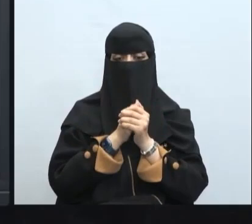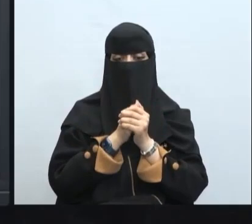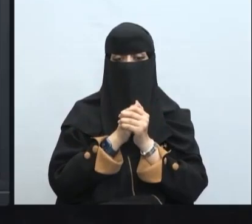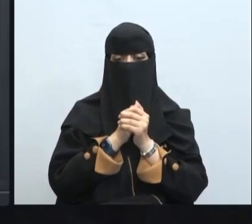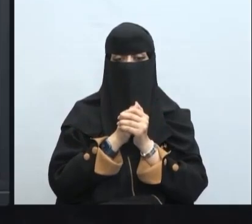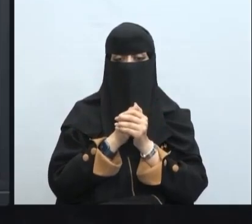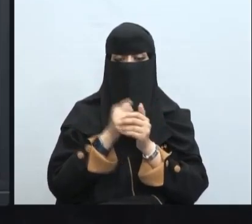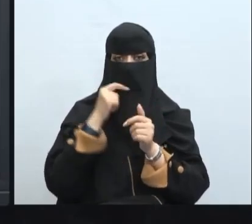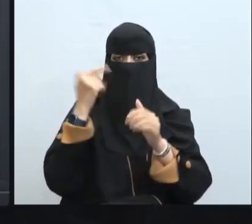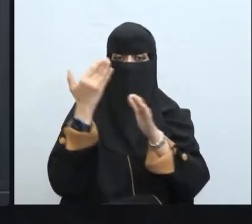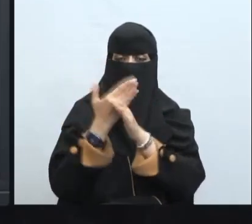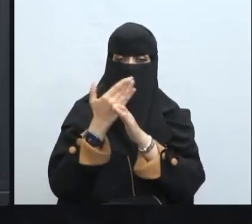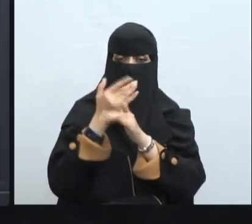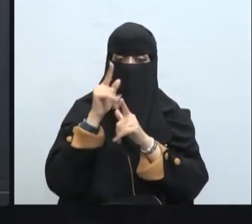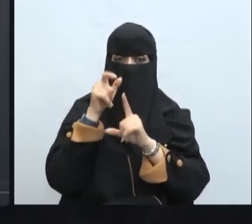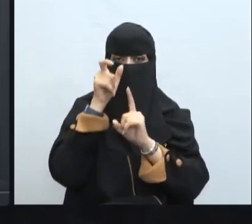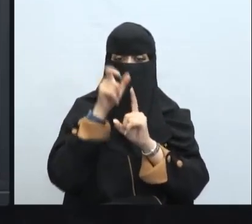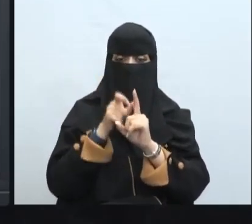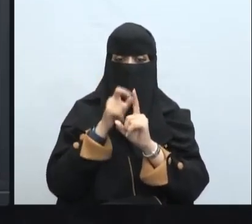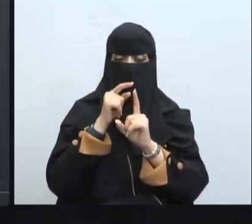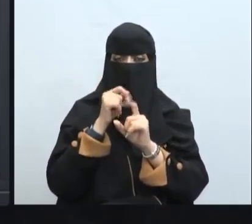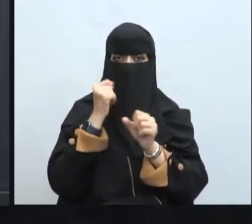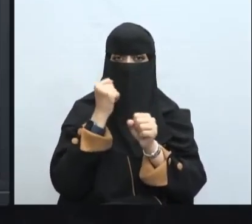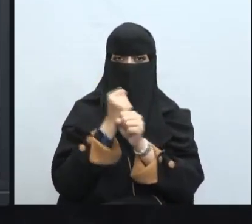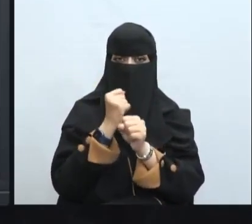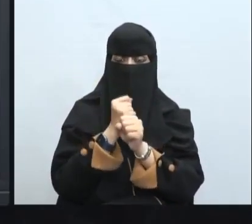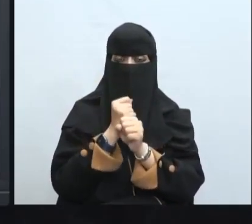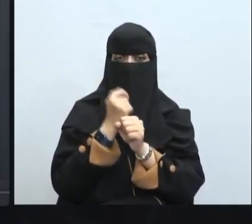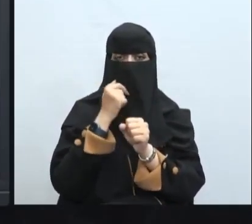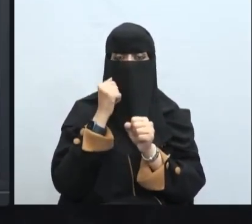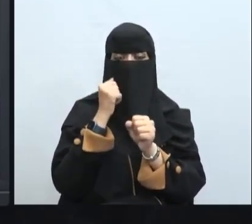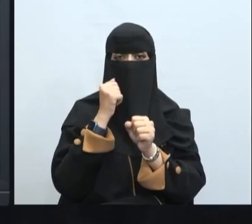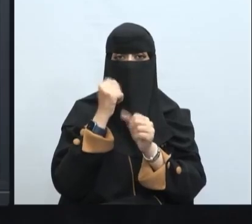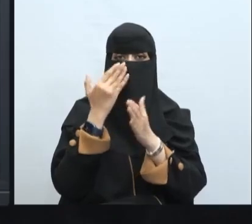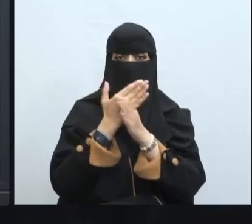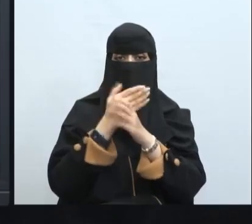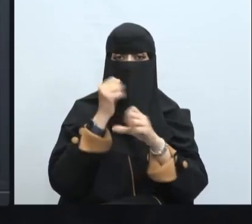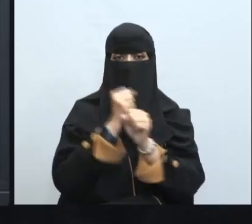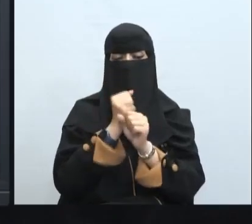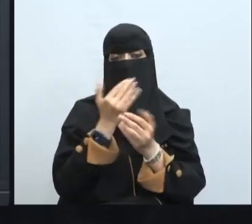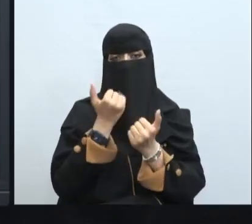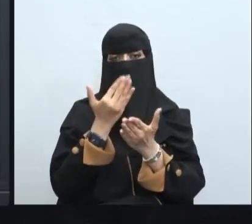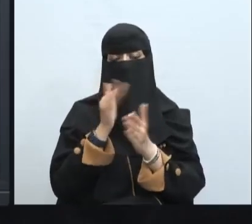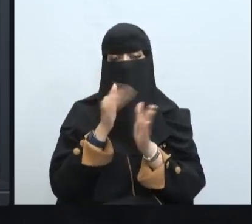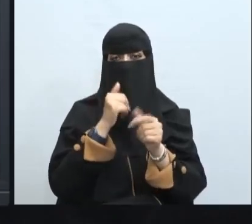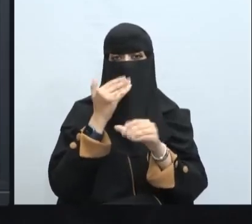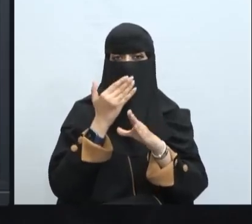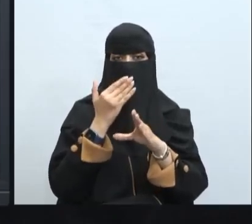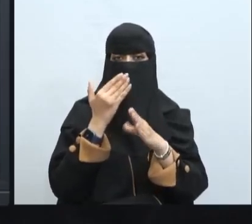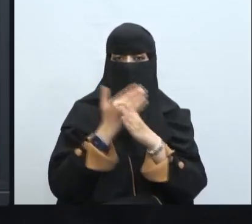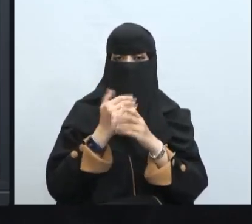وقادرين على العمل اسباب البطاله لدينا سببين